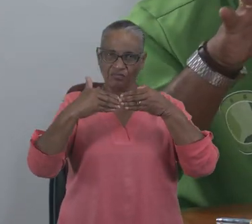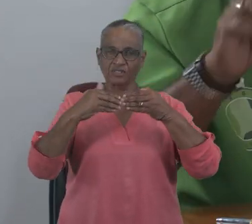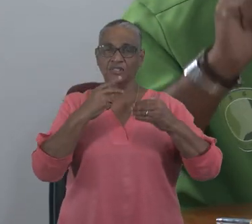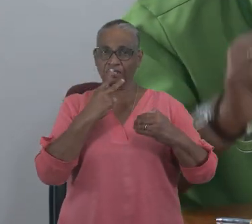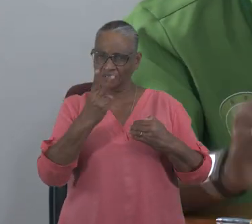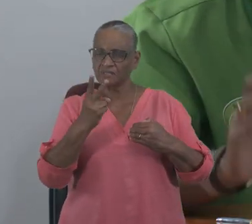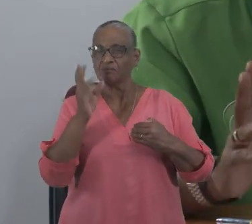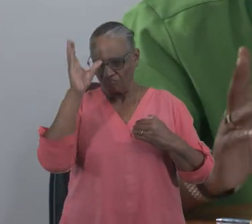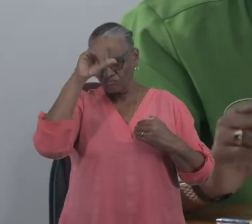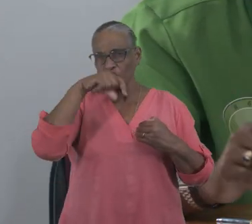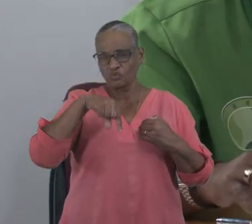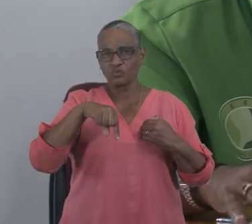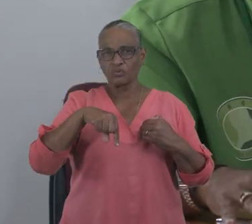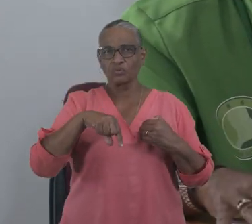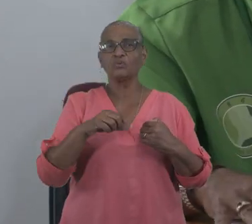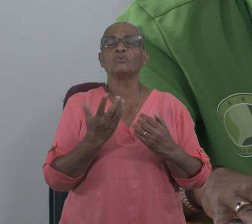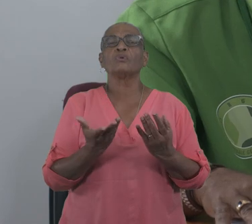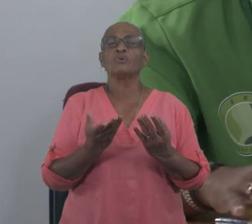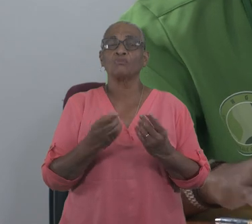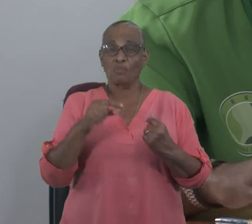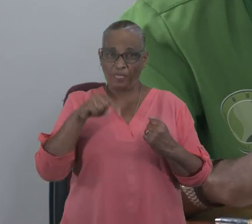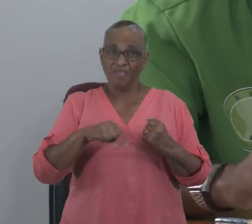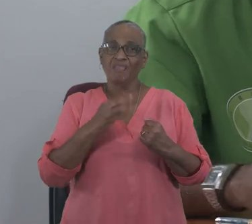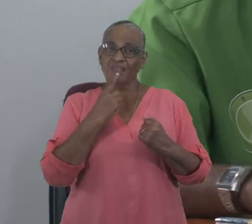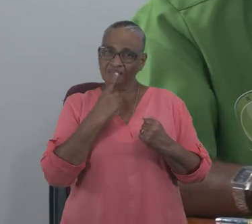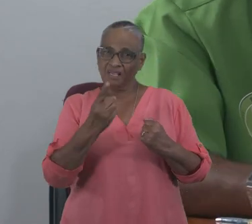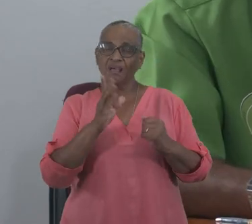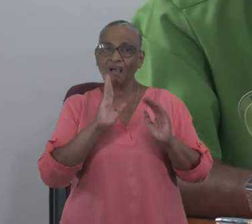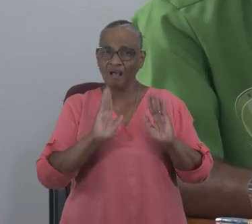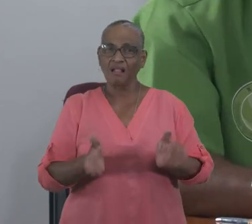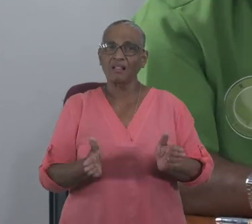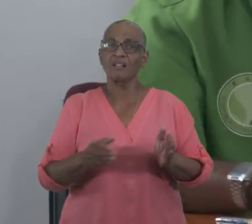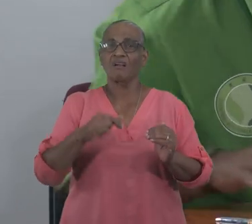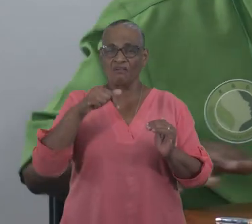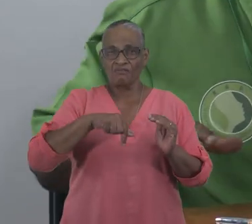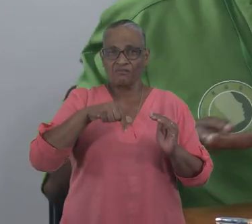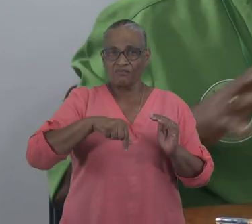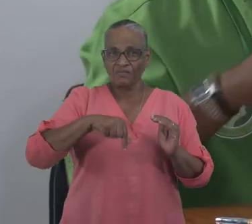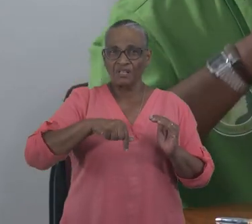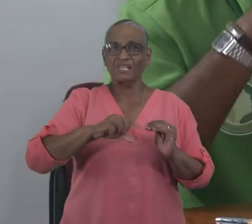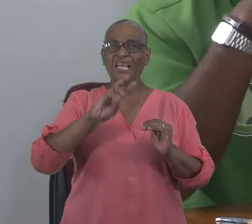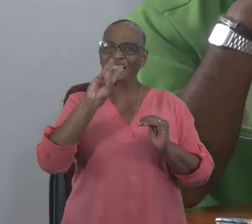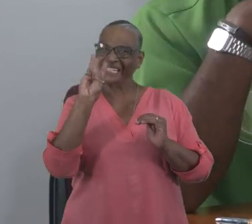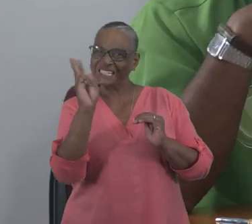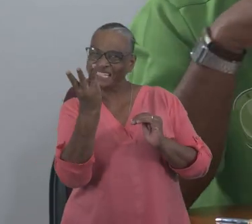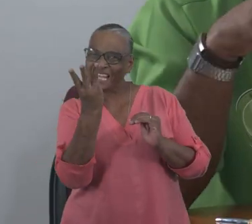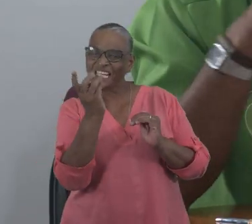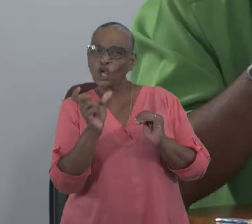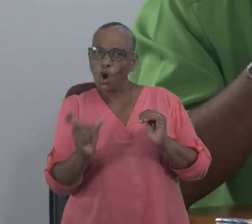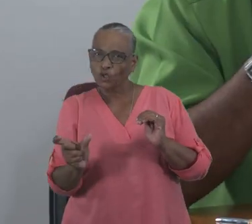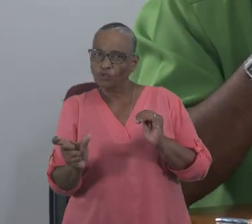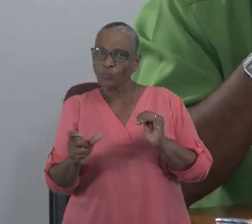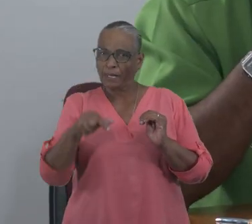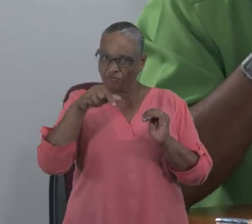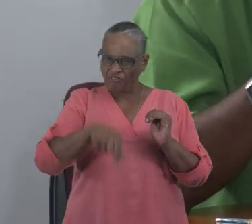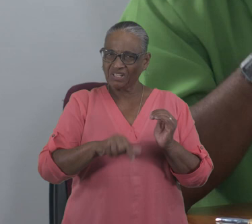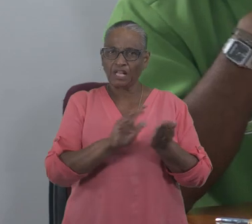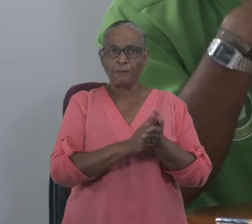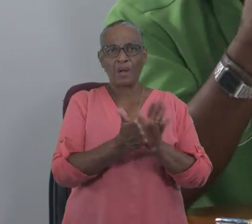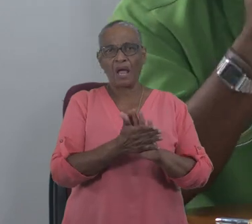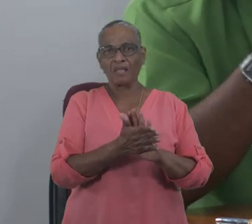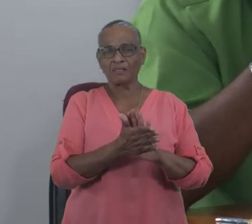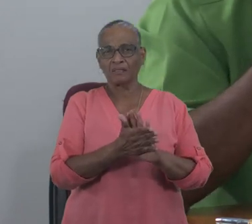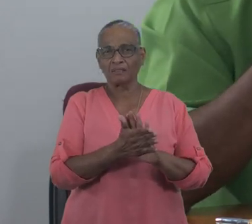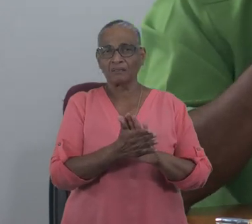omstreeks 8:30, heb ik begrepen. Nou, lek van mitaki, dit na tide, na derde onderwerp zouden we behandelen, of